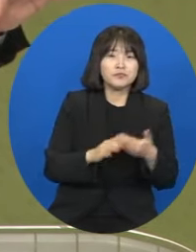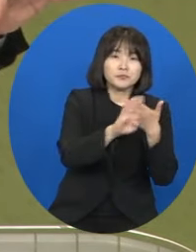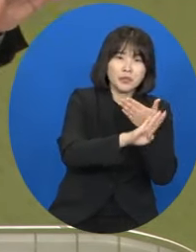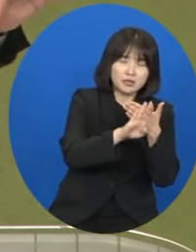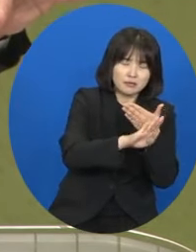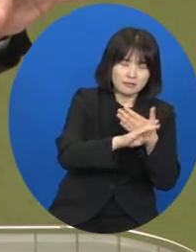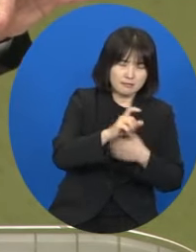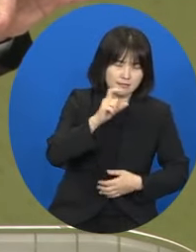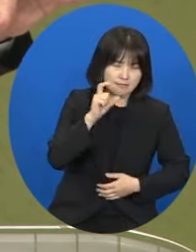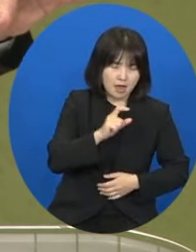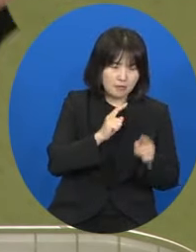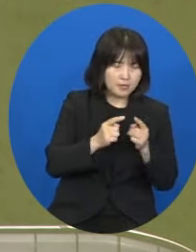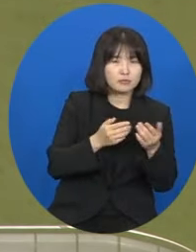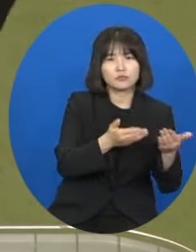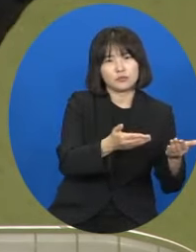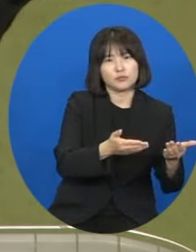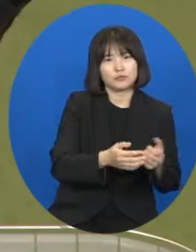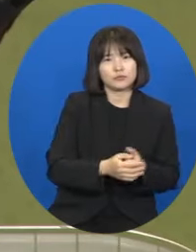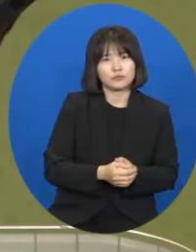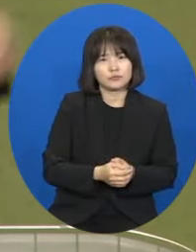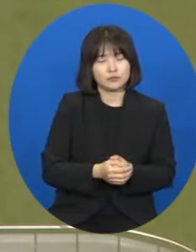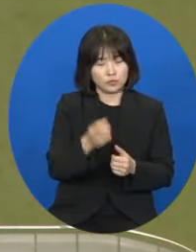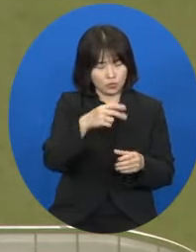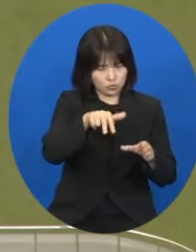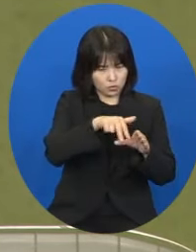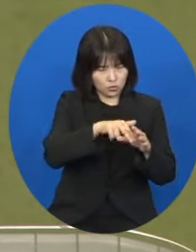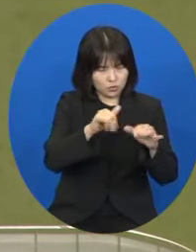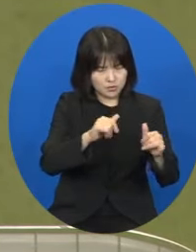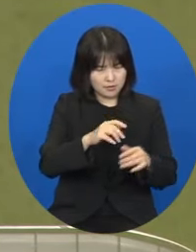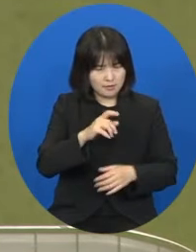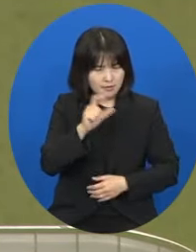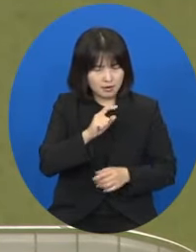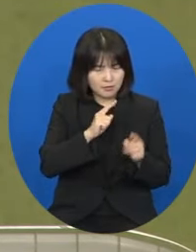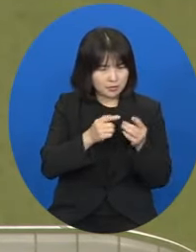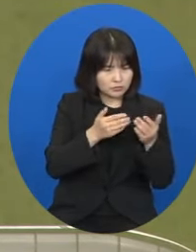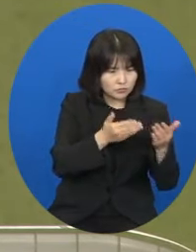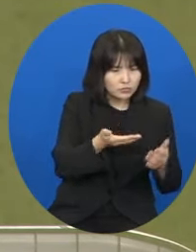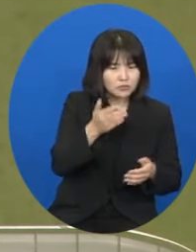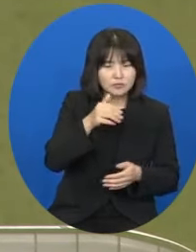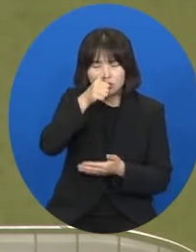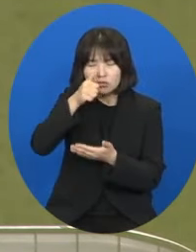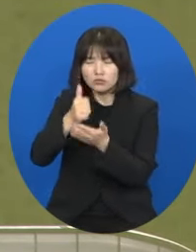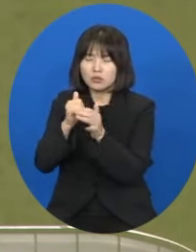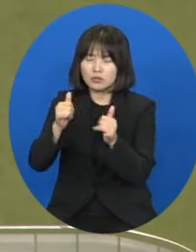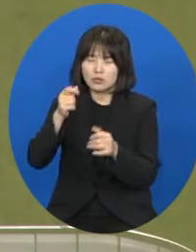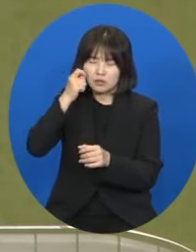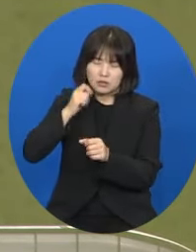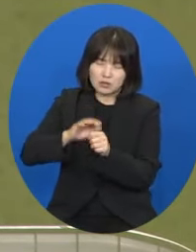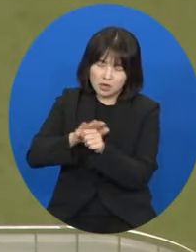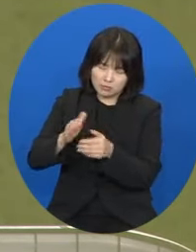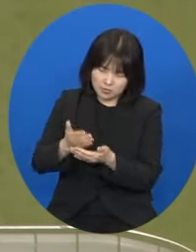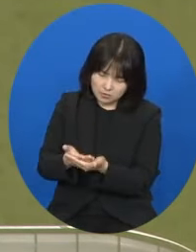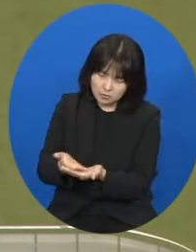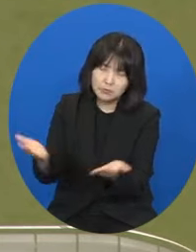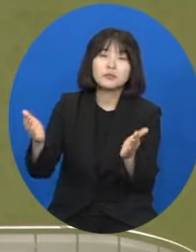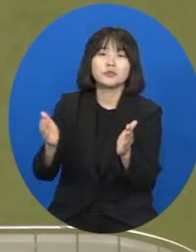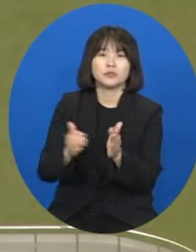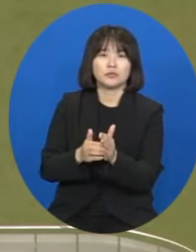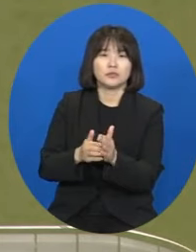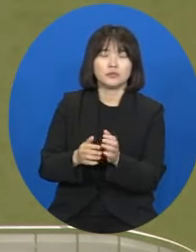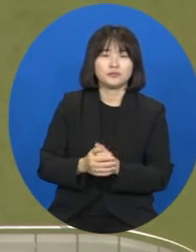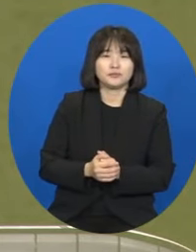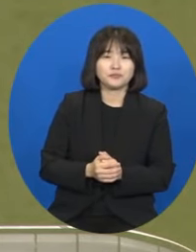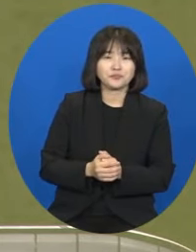강하게 얘기하셨어요. 바리새인들에게는, 그 종교인들에게. 그러나 죄인들에게는 한없는 자비를 베푸셨습니다. 가늠하다